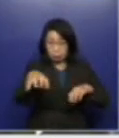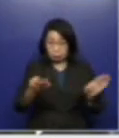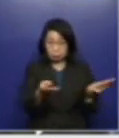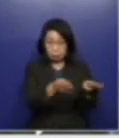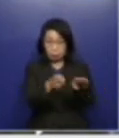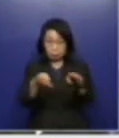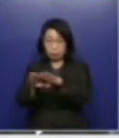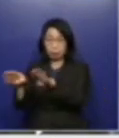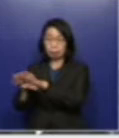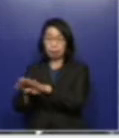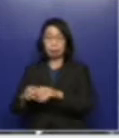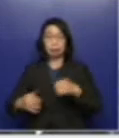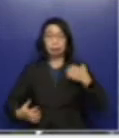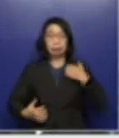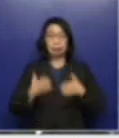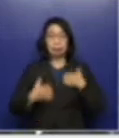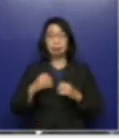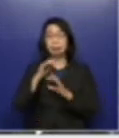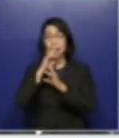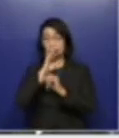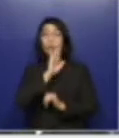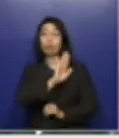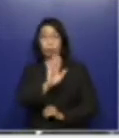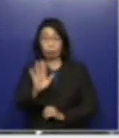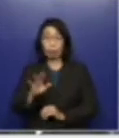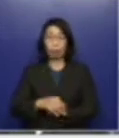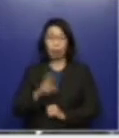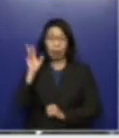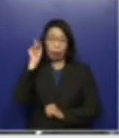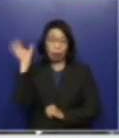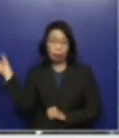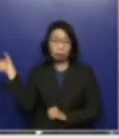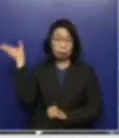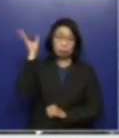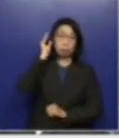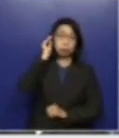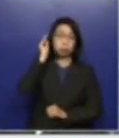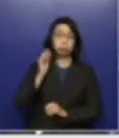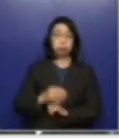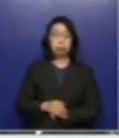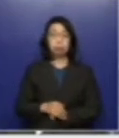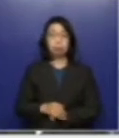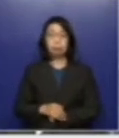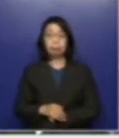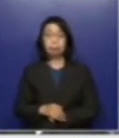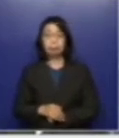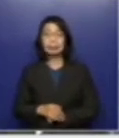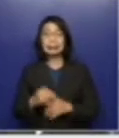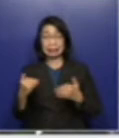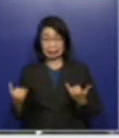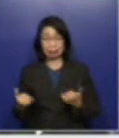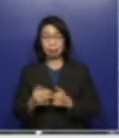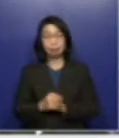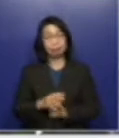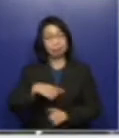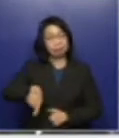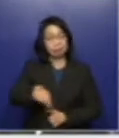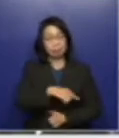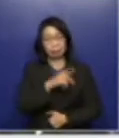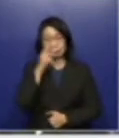านประธานครับพอมีข่าวอย่างนี้เนี่ยสิ่งที่อ่อนไหวที่สุดก็